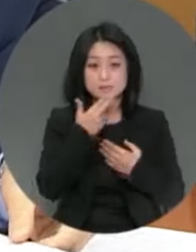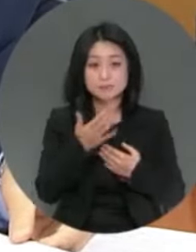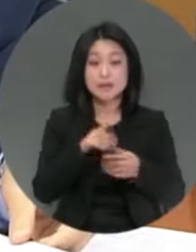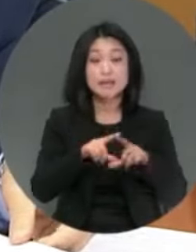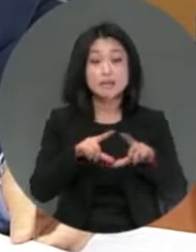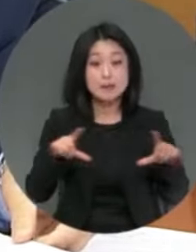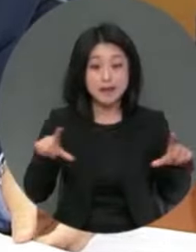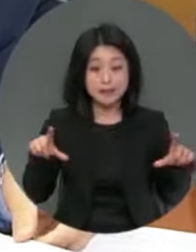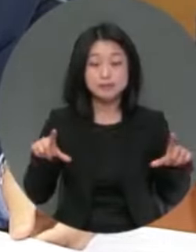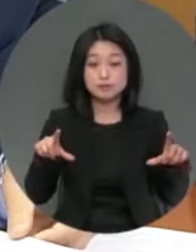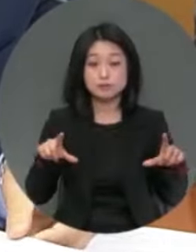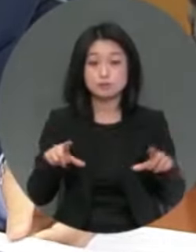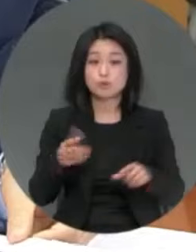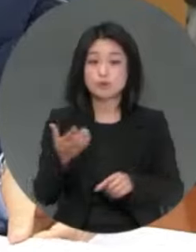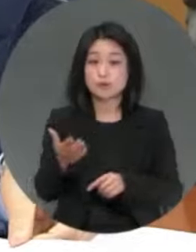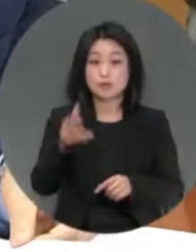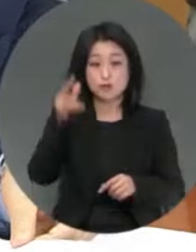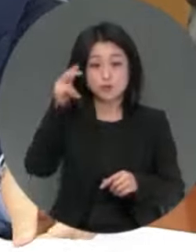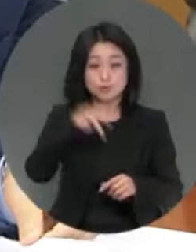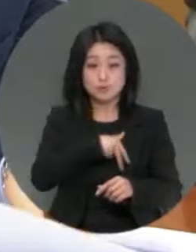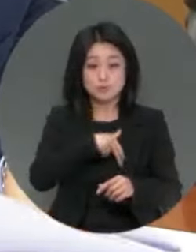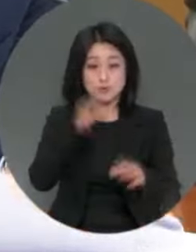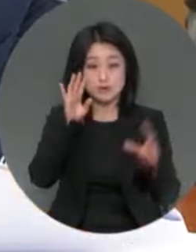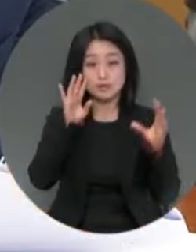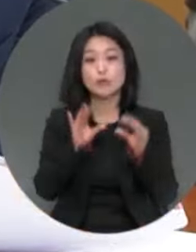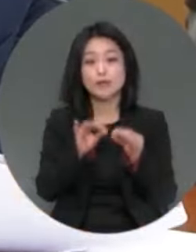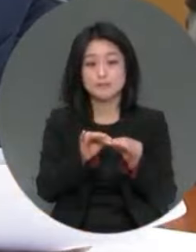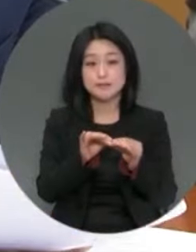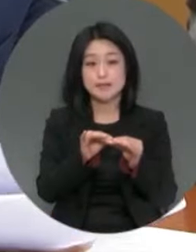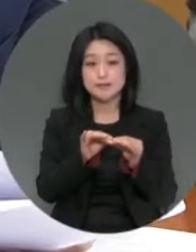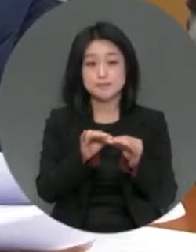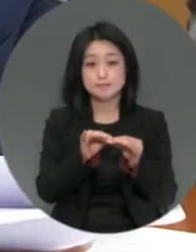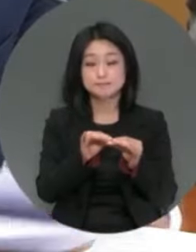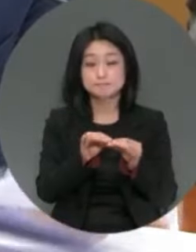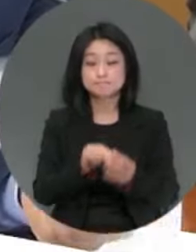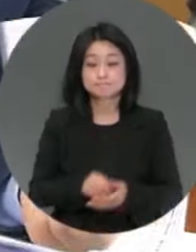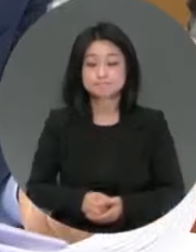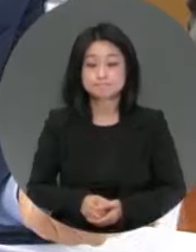논으로는 위원님의 그 의견에 동의합니다. 네.